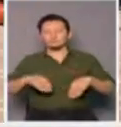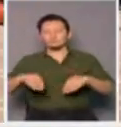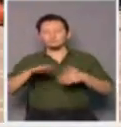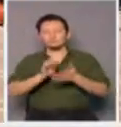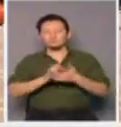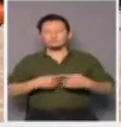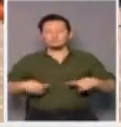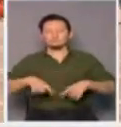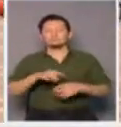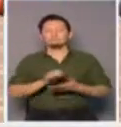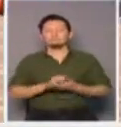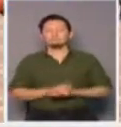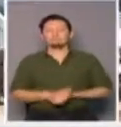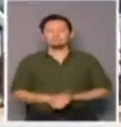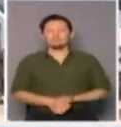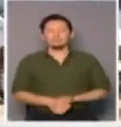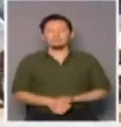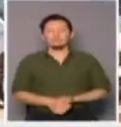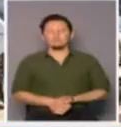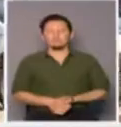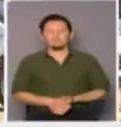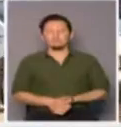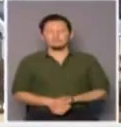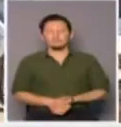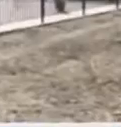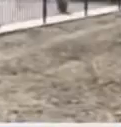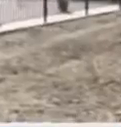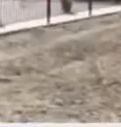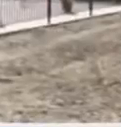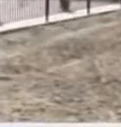отрасль сельского хозяйства. Марат Сабыргалиев, Ерулан Булатов, Махамбетский район.